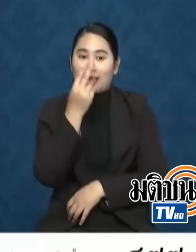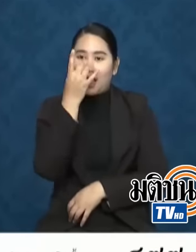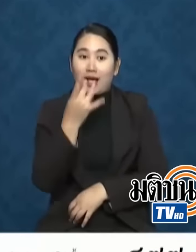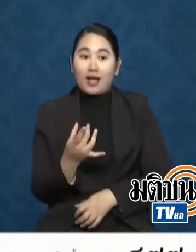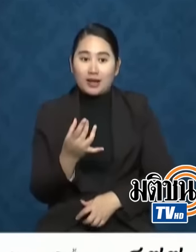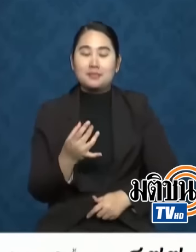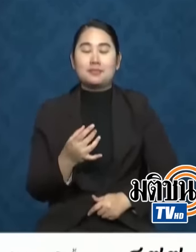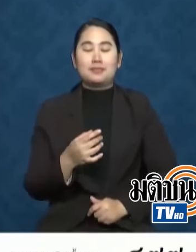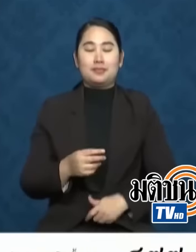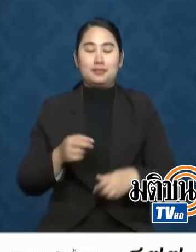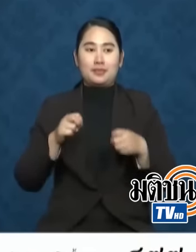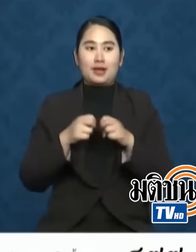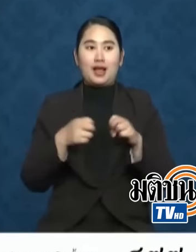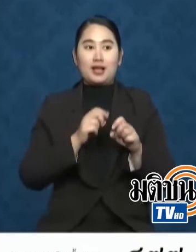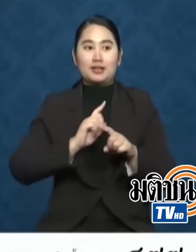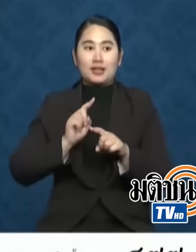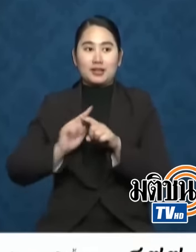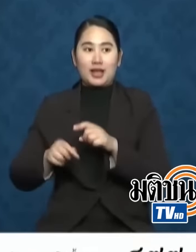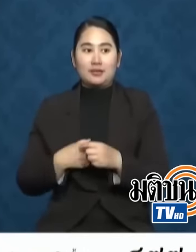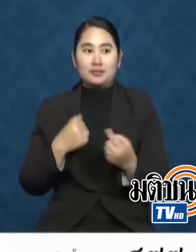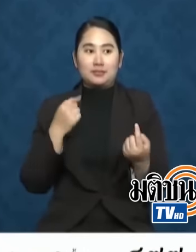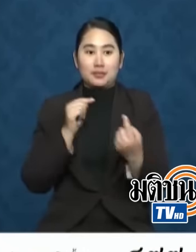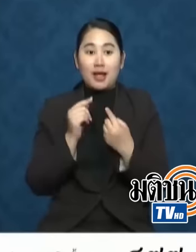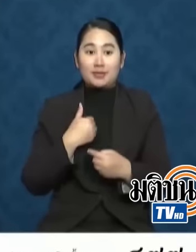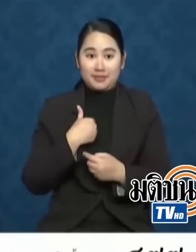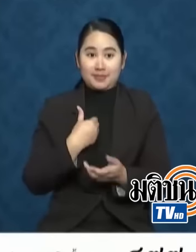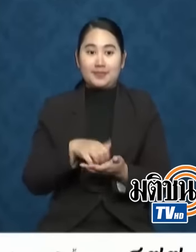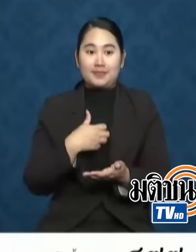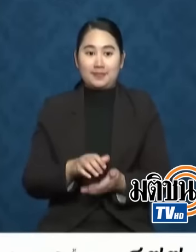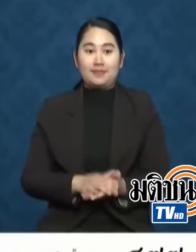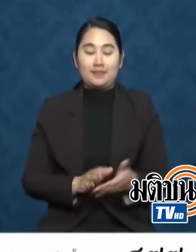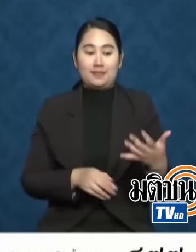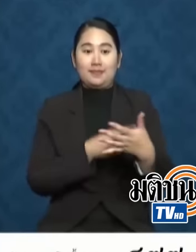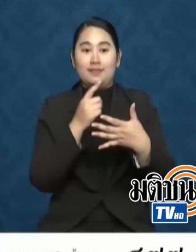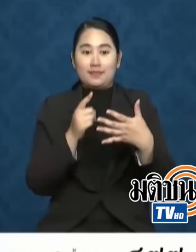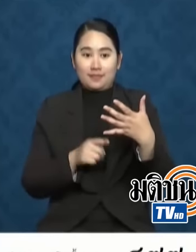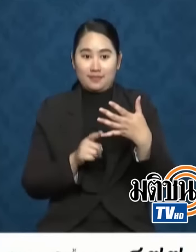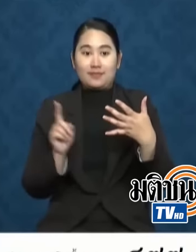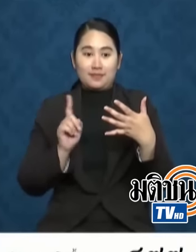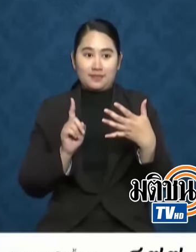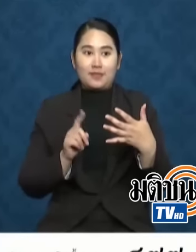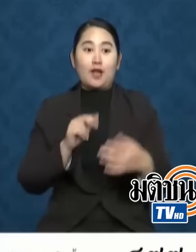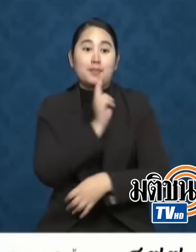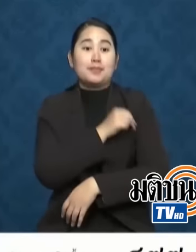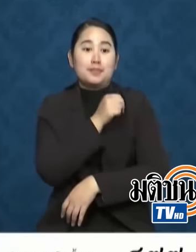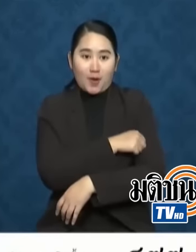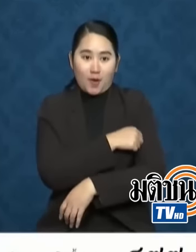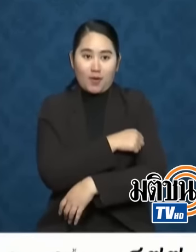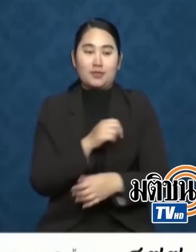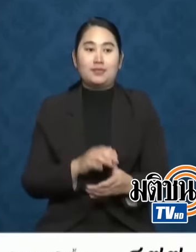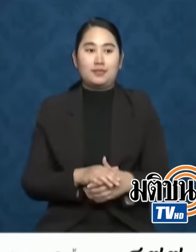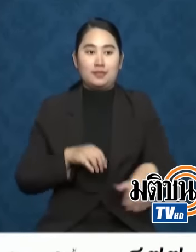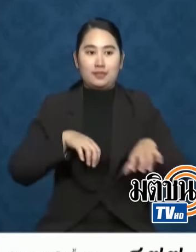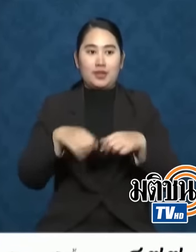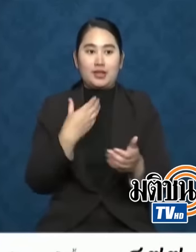ครับกับปัญหาที่ท่านนายกรัฐมนตรียกให้เป็นวาระแห่งชาติเราเห็นชั้นที่1ด้านสาธารณสุข